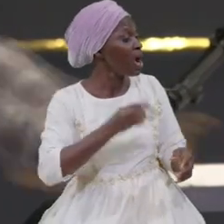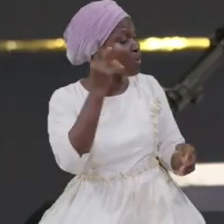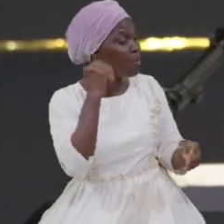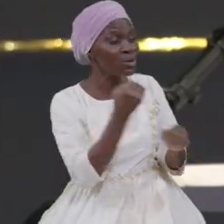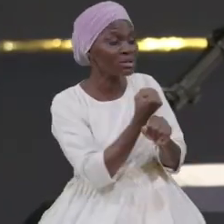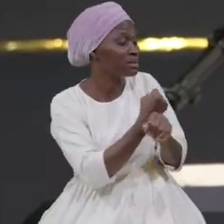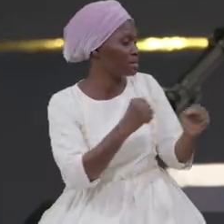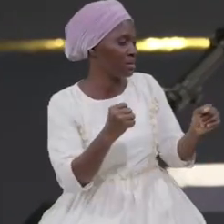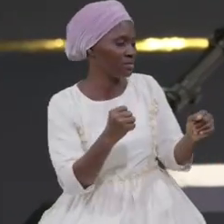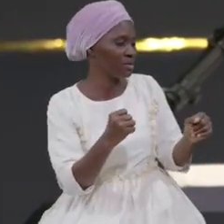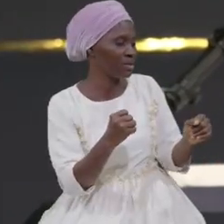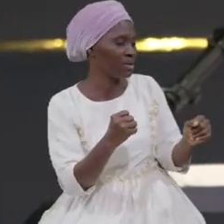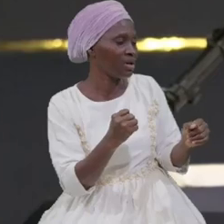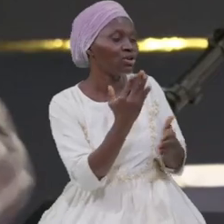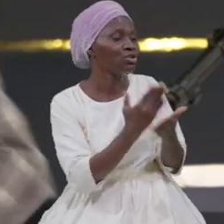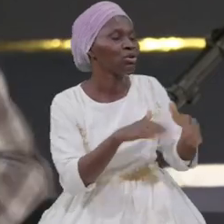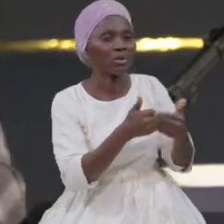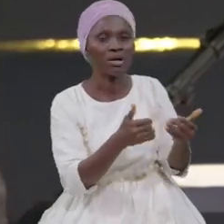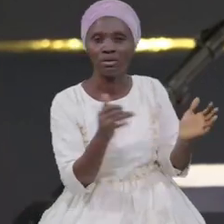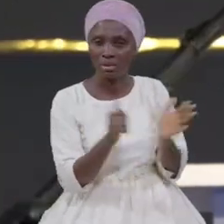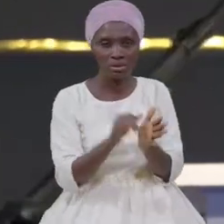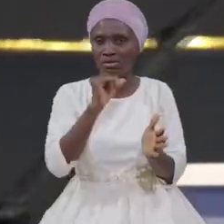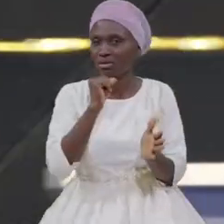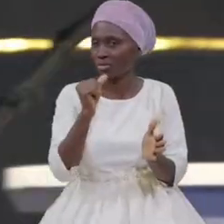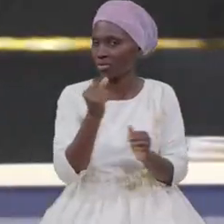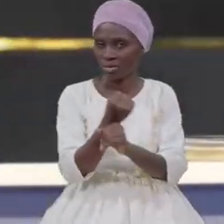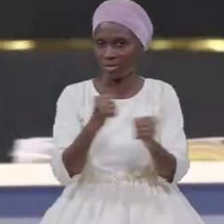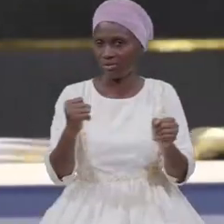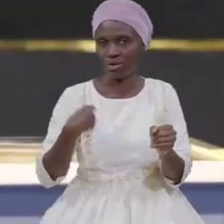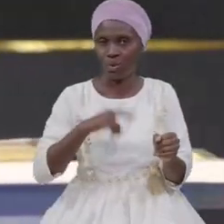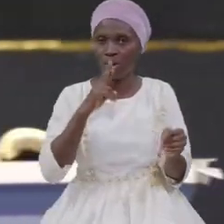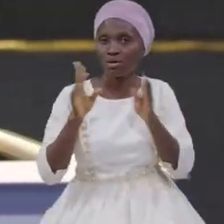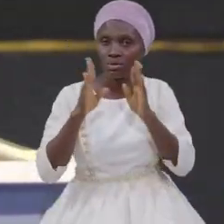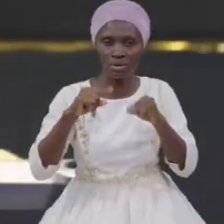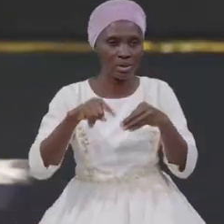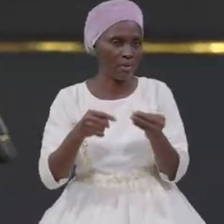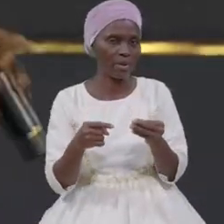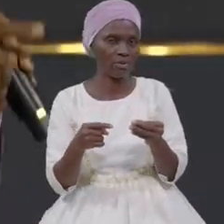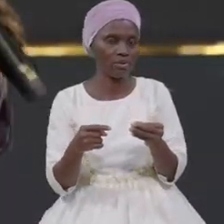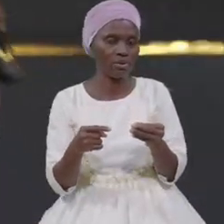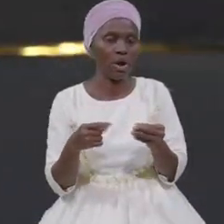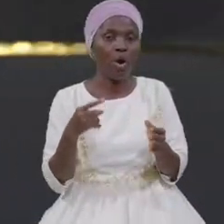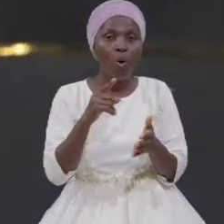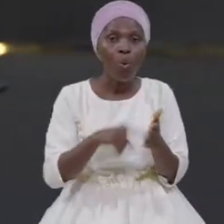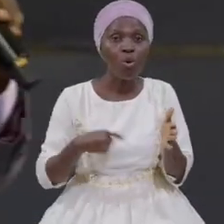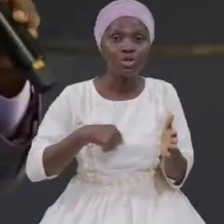Bon, d'une certaine manière, mais ce n'est pas le salut dont nous parlons ici. Ce dont nous parlons ici,